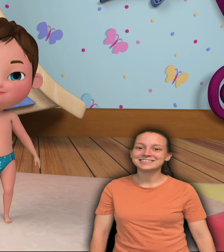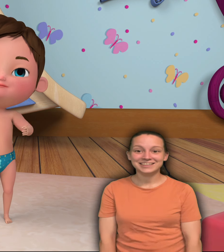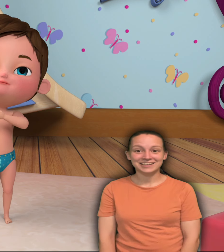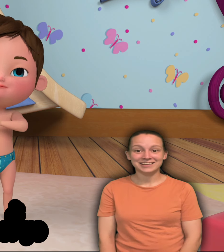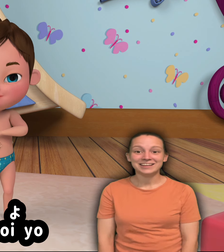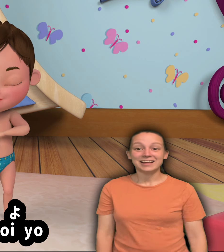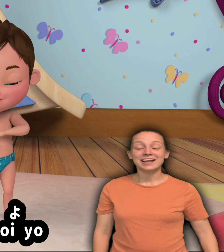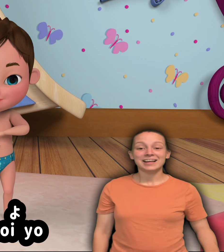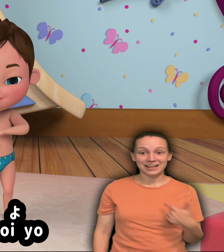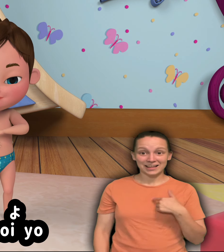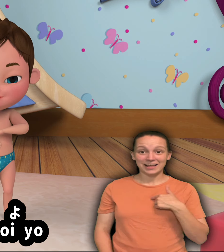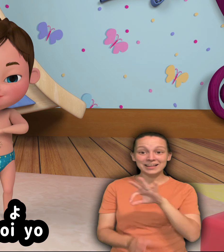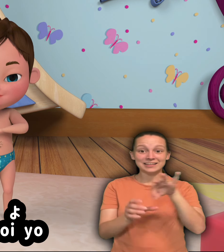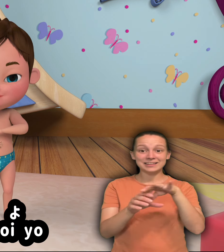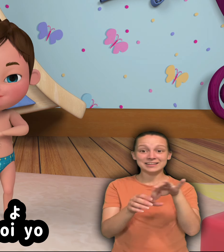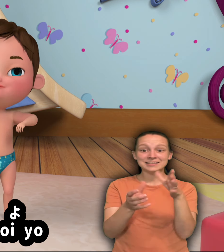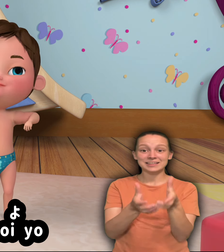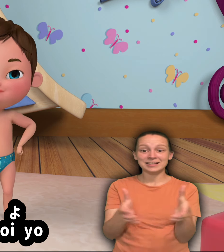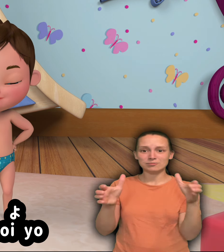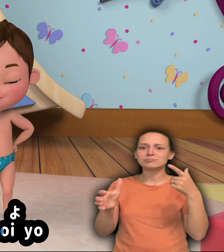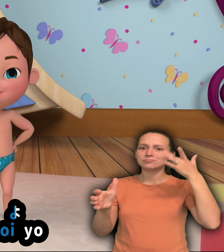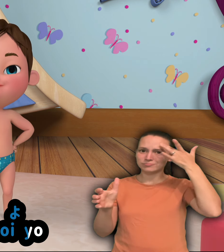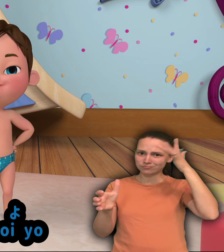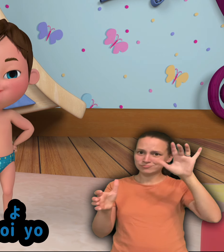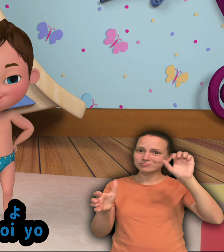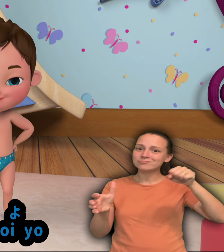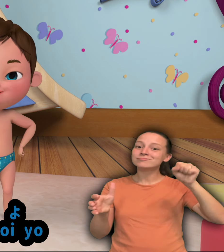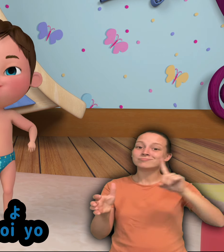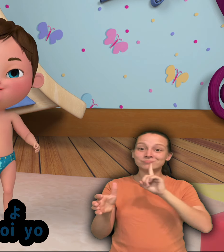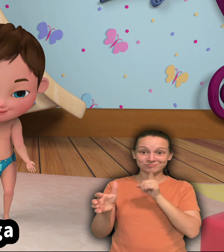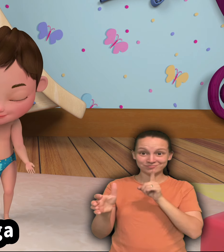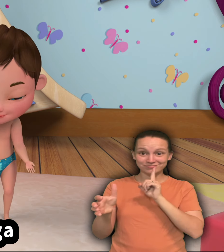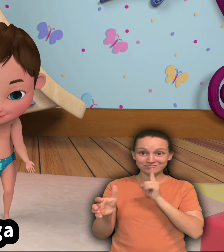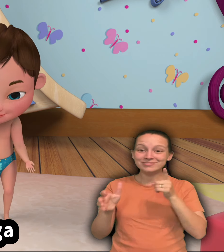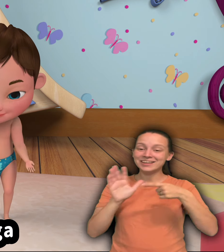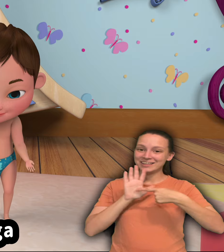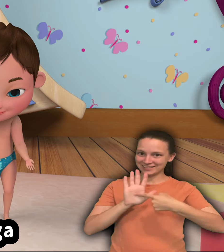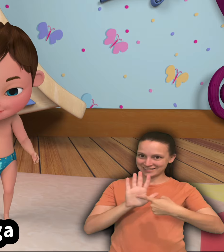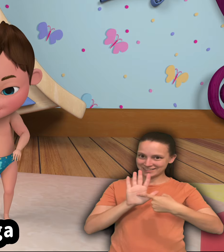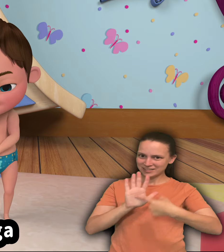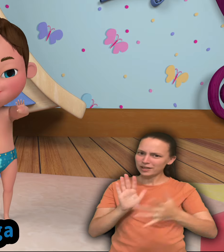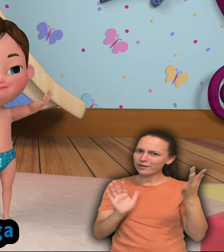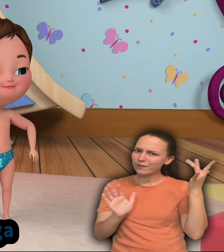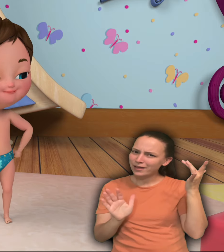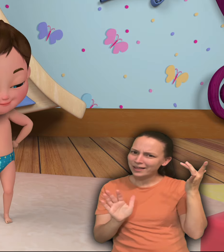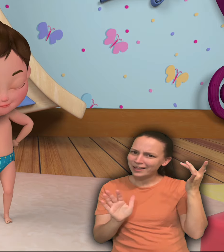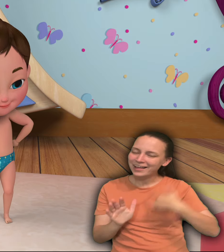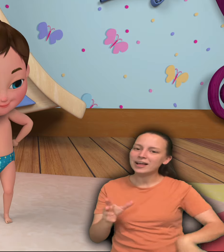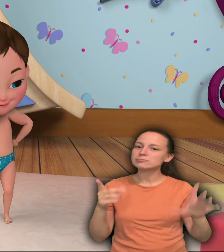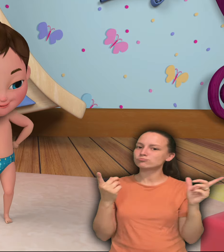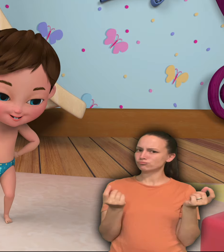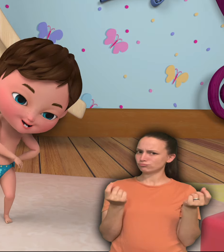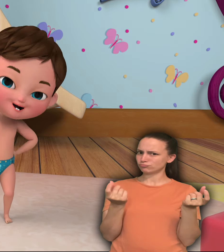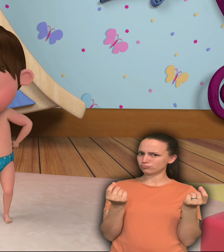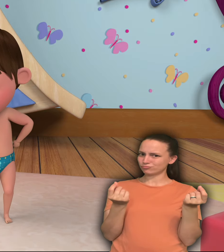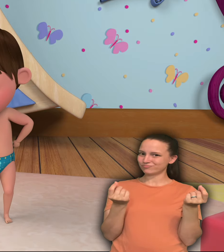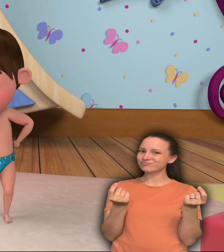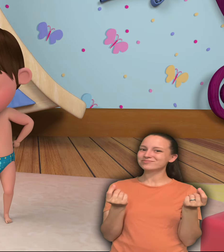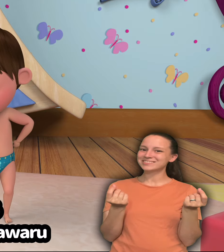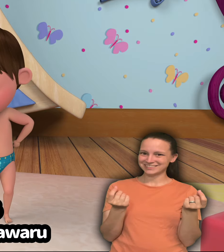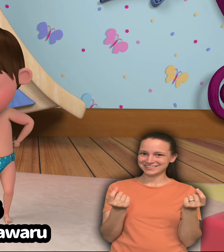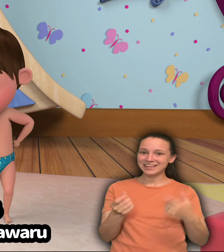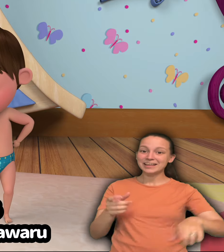ね僕はテポ賢いよいろんなことができるん